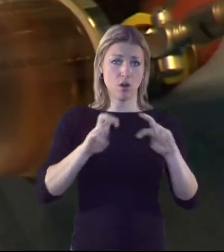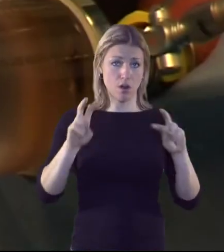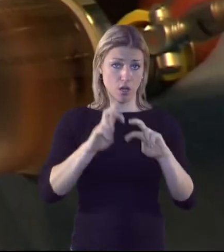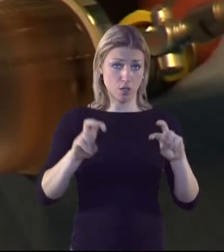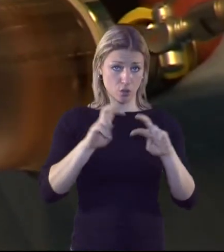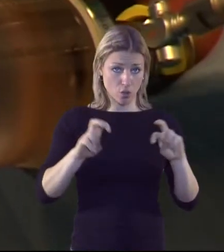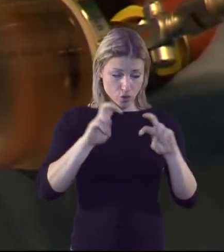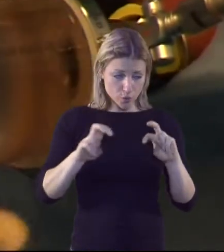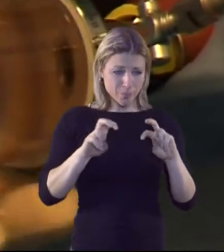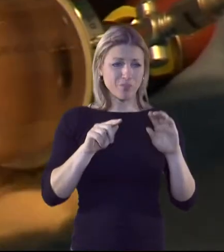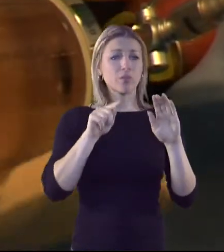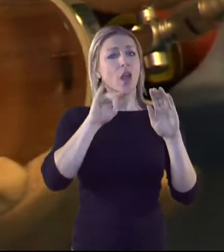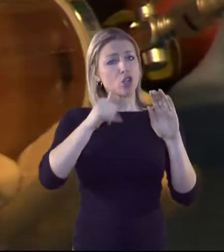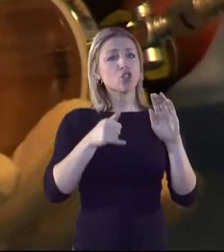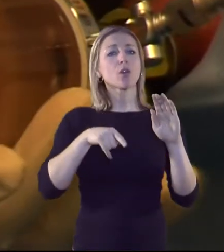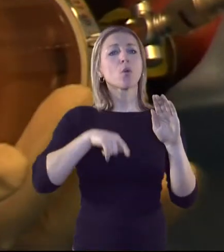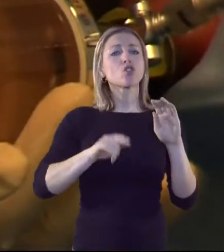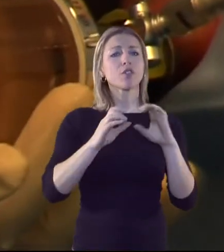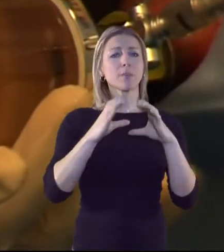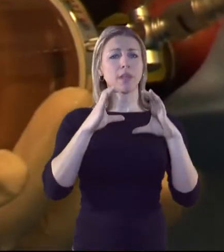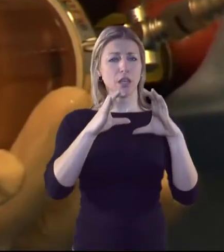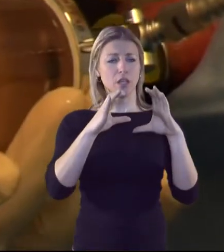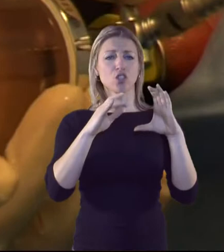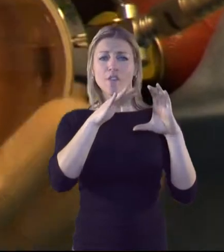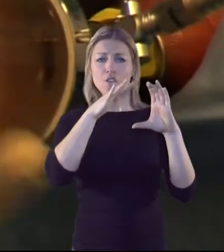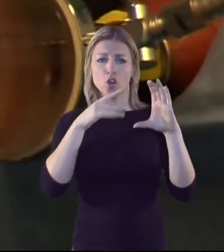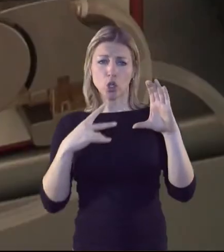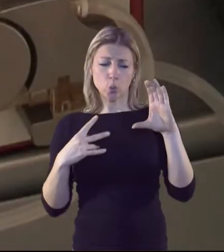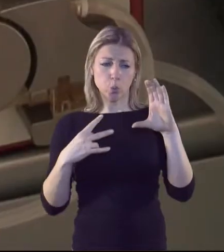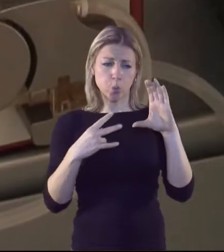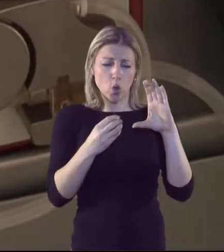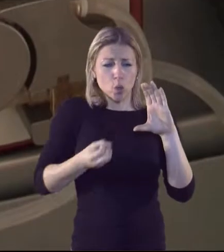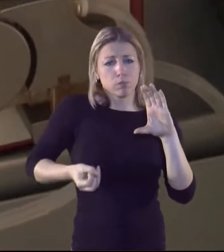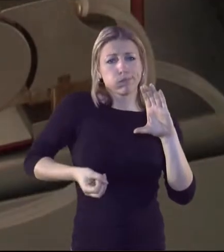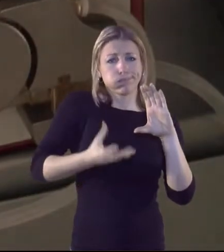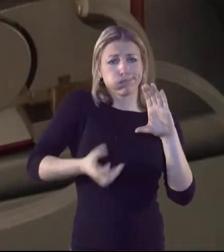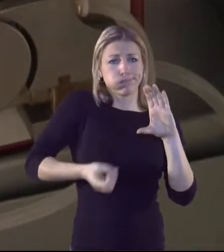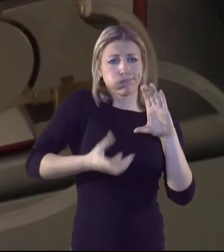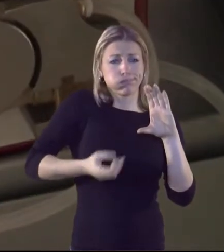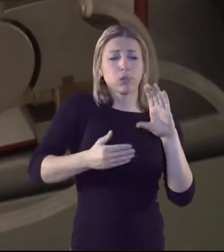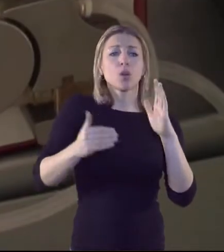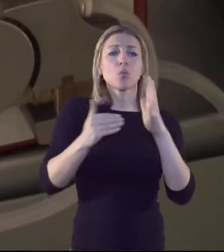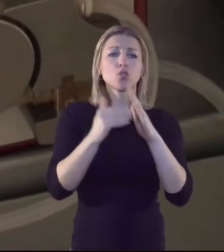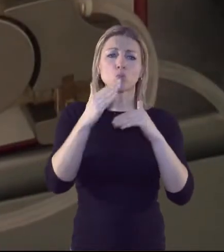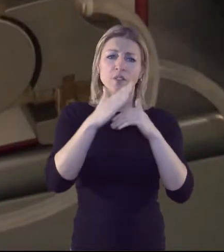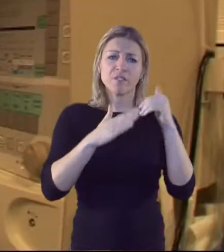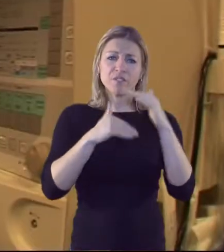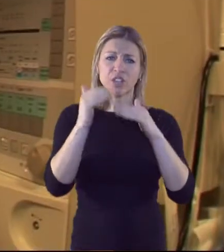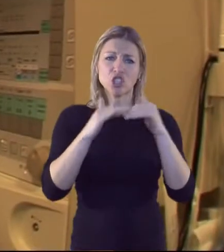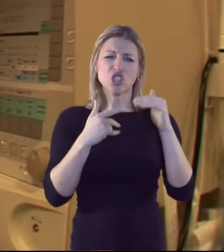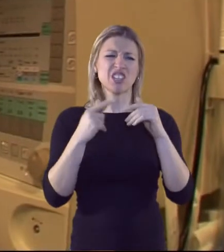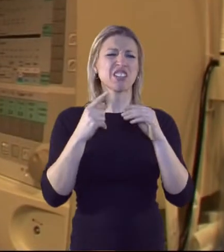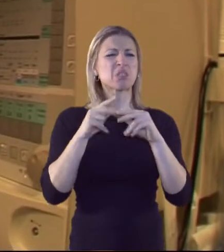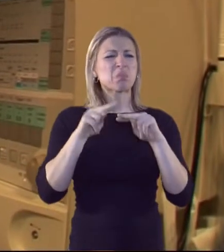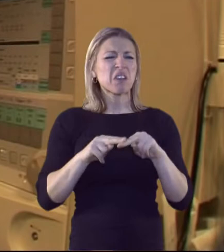Na konci operace provádíme výplach močového měchýře od zbytků tkáně prostaty a krevních sraženin.